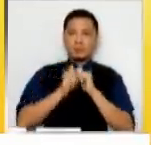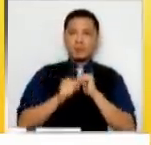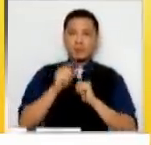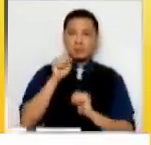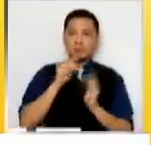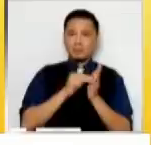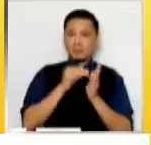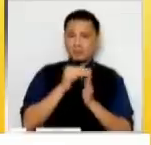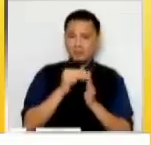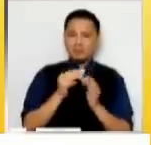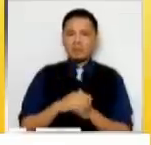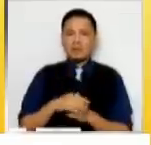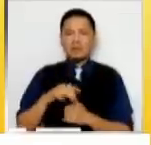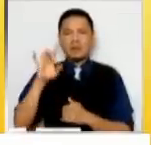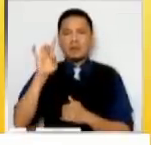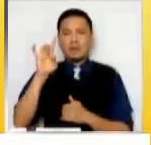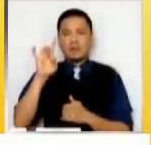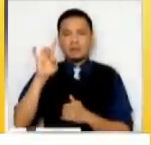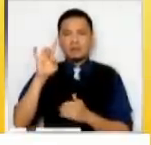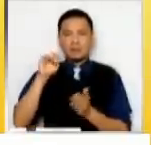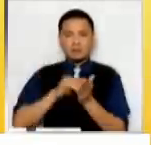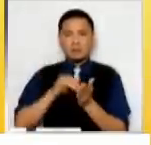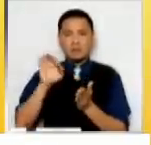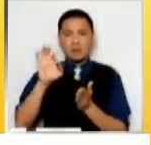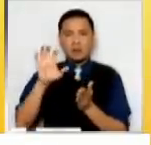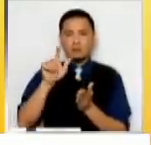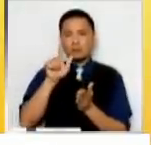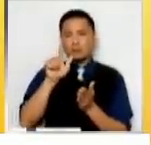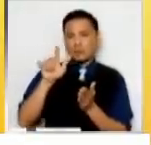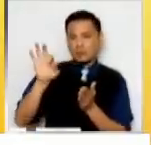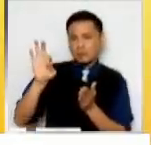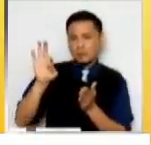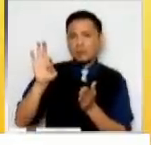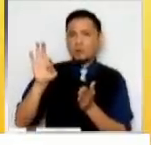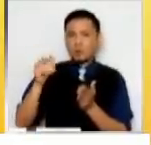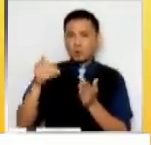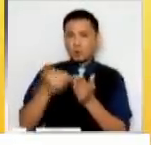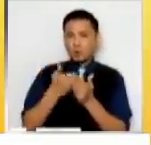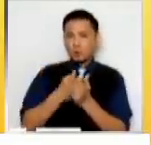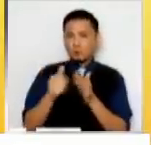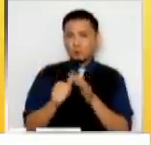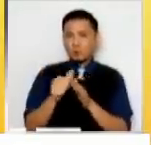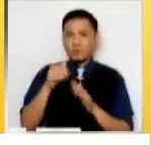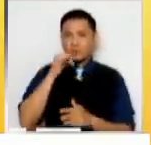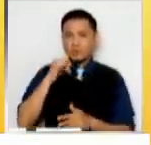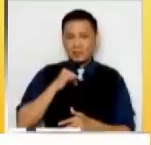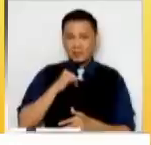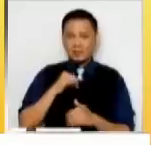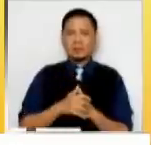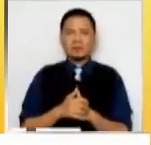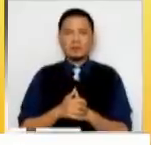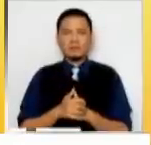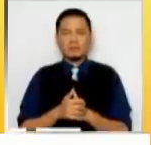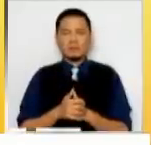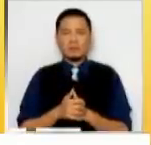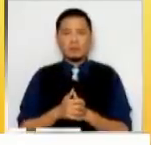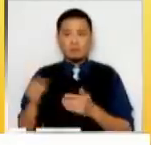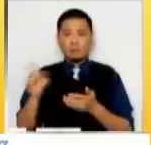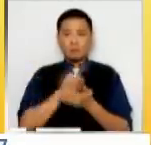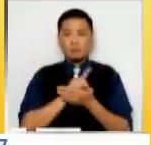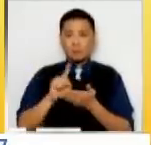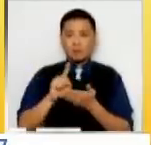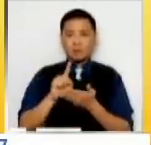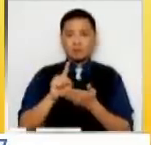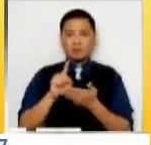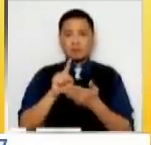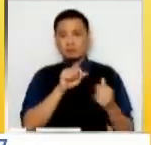8,929 na mga bagong kaso. Ito na ika-8 araw na mas mababa sa 10,000 na mga bagong kaso. Isang linggo na ring pababa ang mga aktibong kaso na